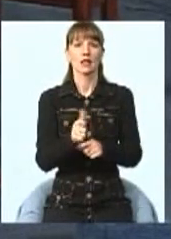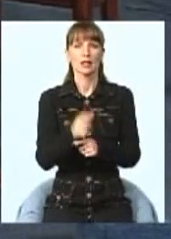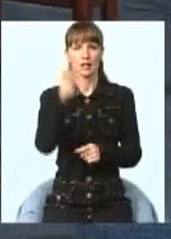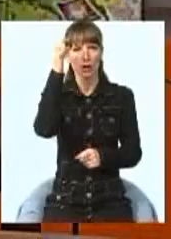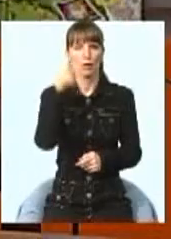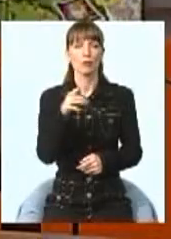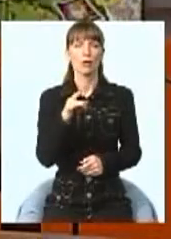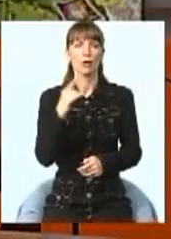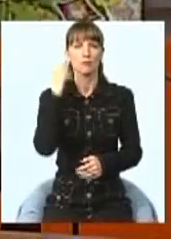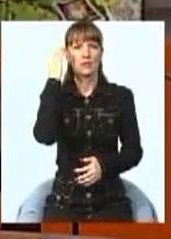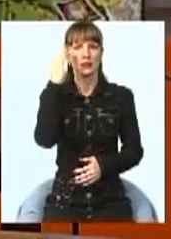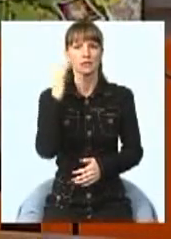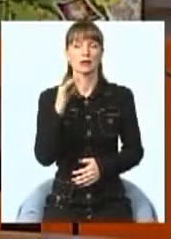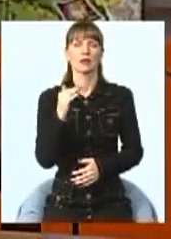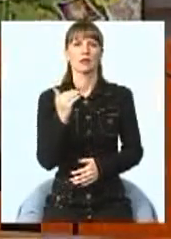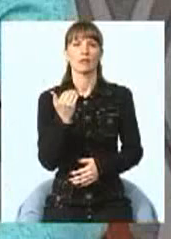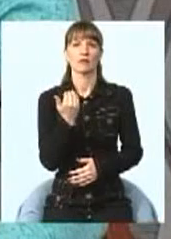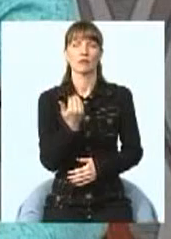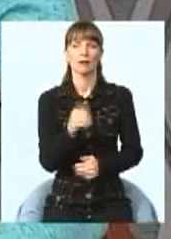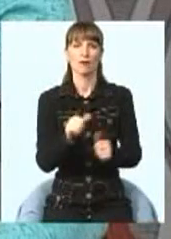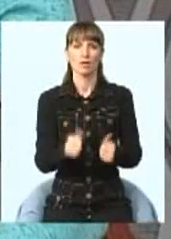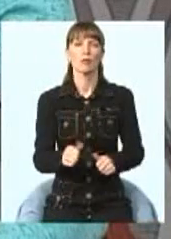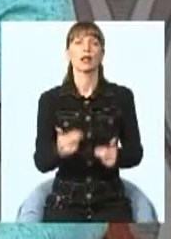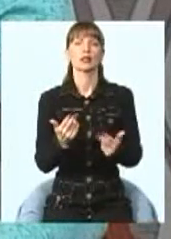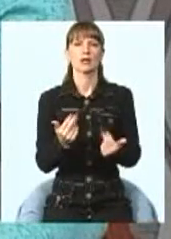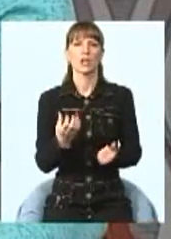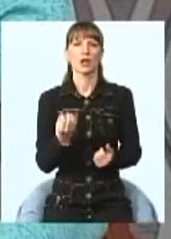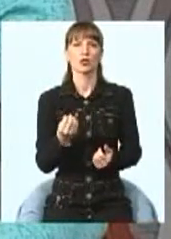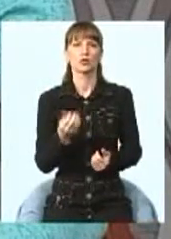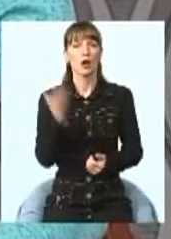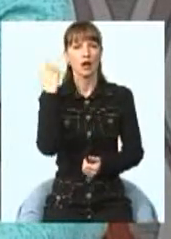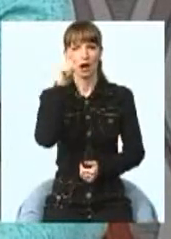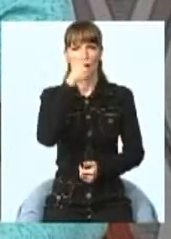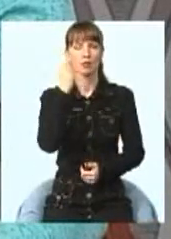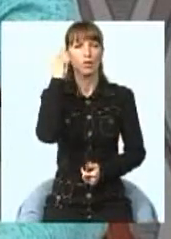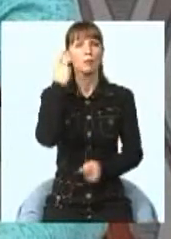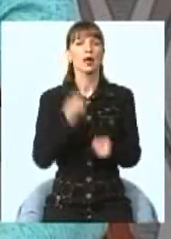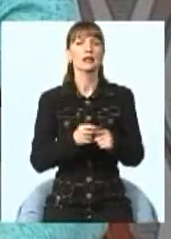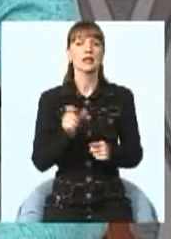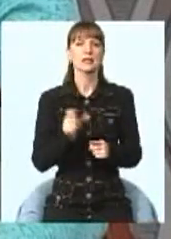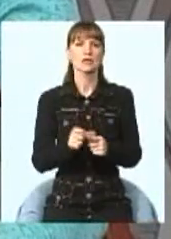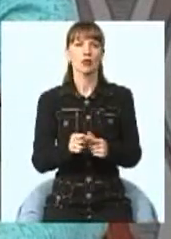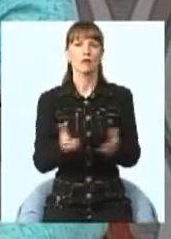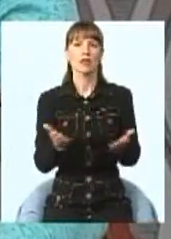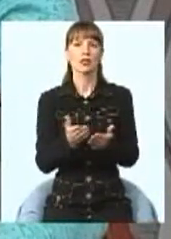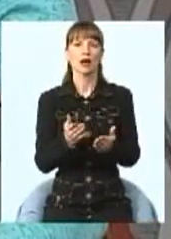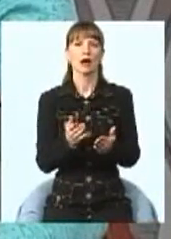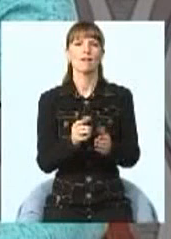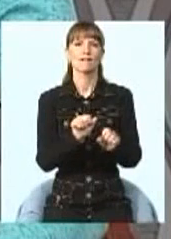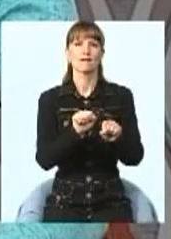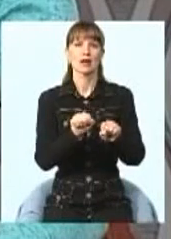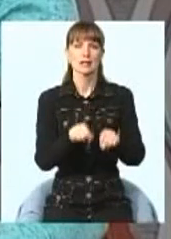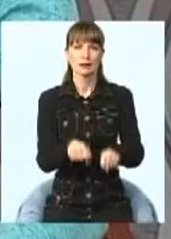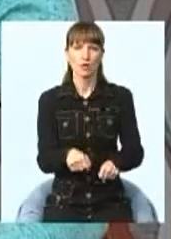законах мислення і його формах. Так, а ще я знаю, що греки, вони розуміли це слово як метод розрахунку